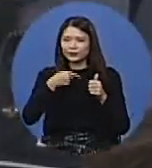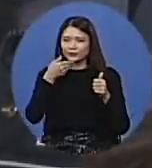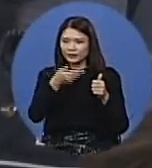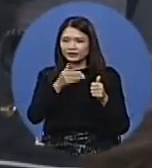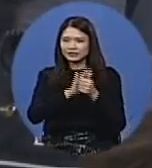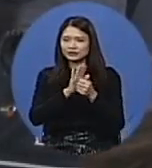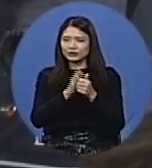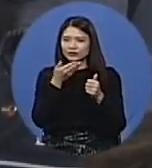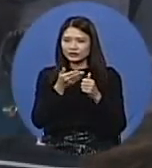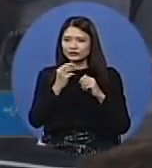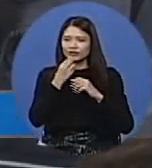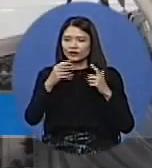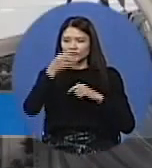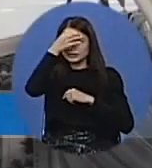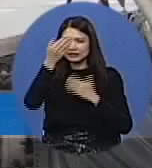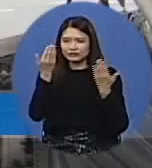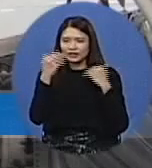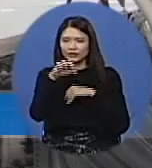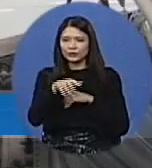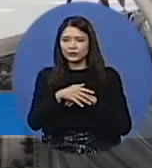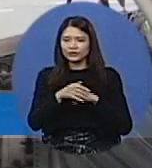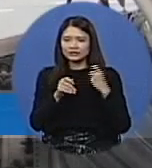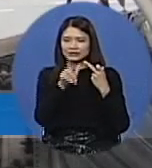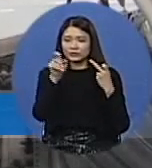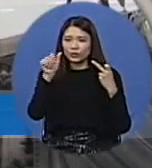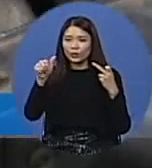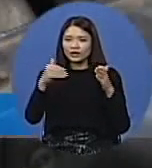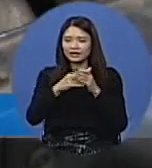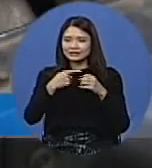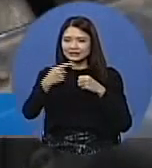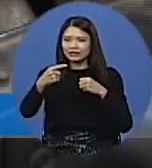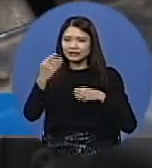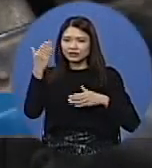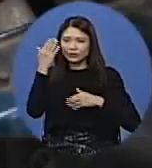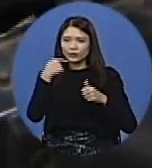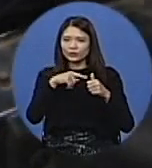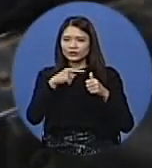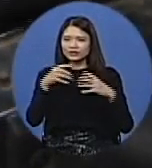있도록 지원하는 경기도 기술학교는 오는 12월 5일까지